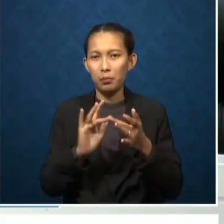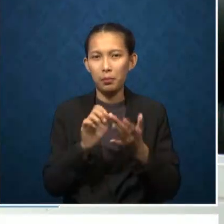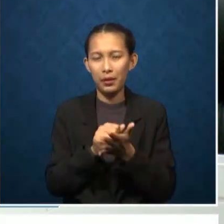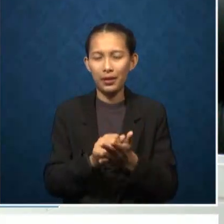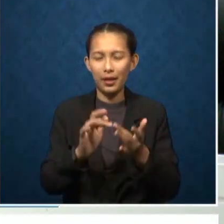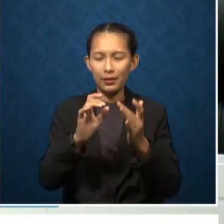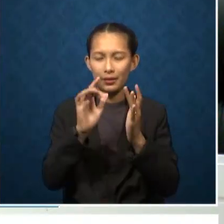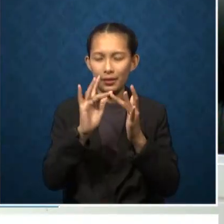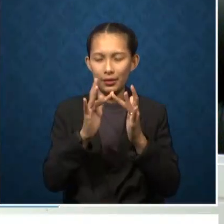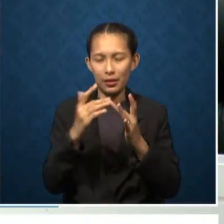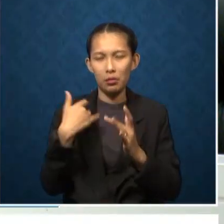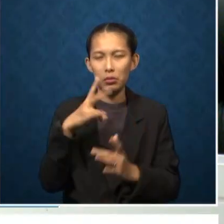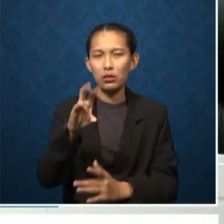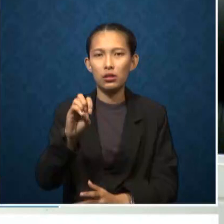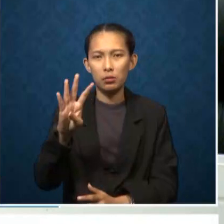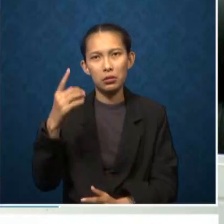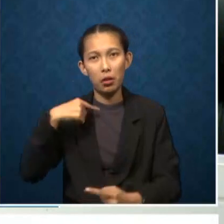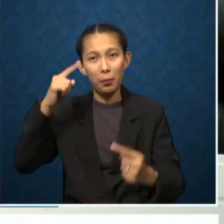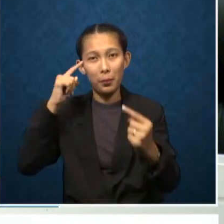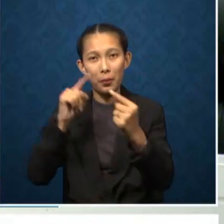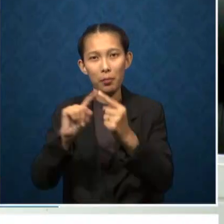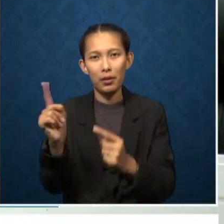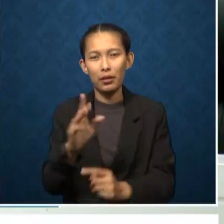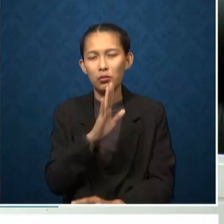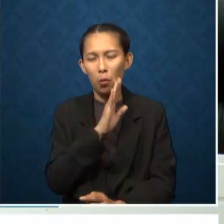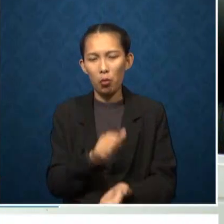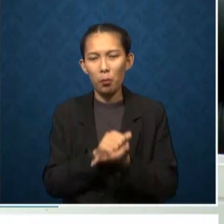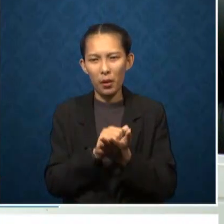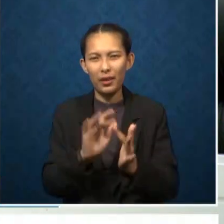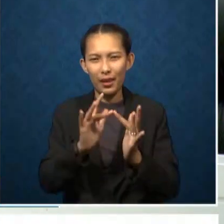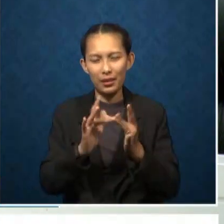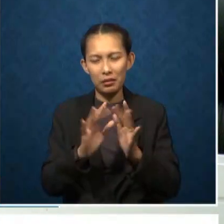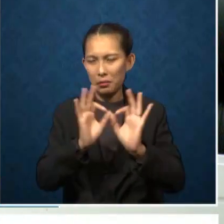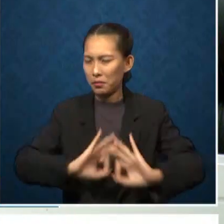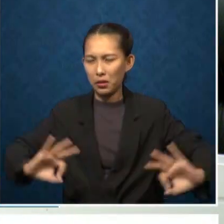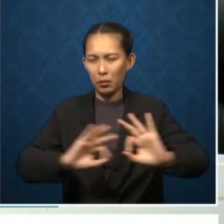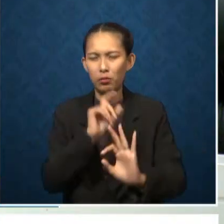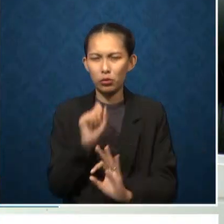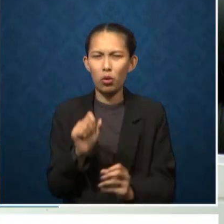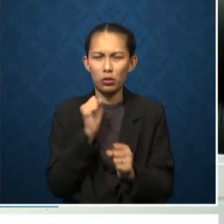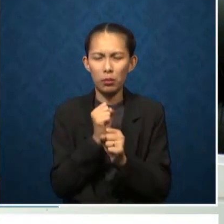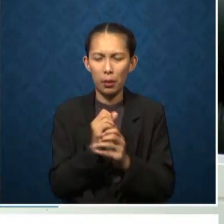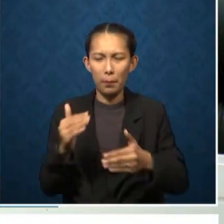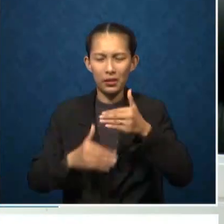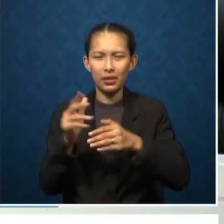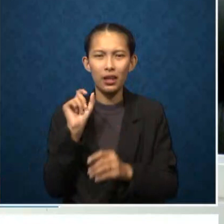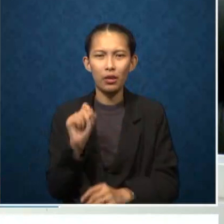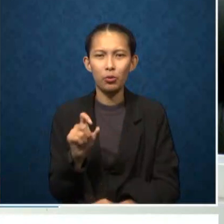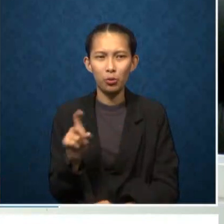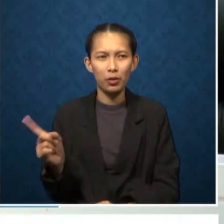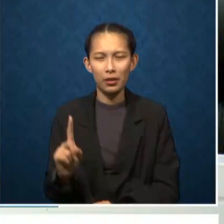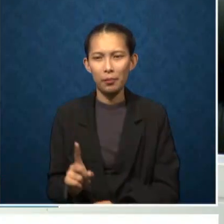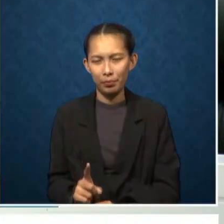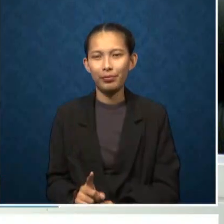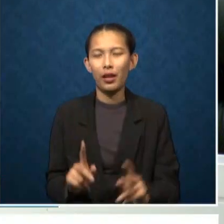วมทั้งมีการพุ่งเป้านะคะว่า e-service ใดที่สำคัญที่ควรจะต้องเร่งพัฒนาเป็นลำดับแรกๆทางคณะกรรม